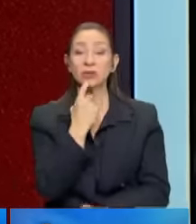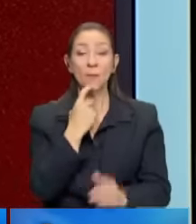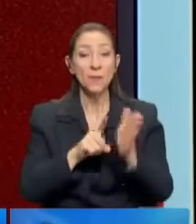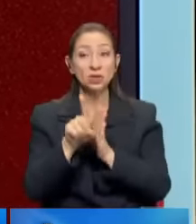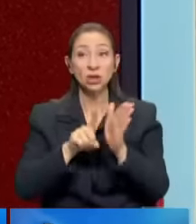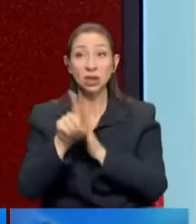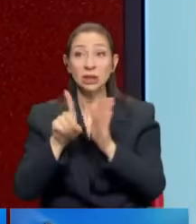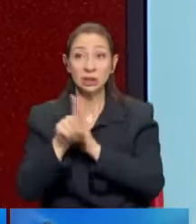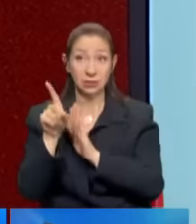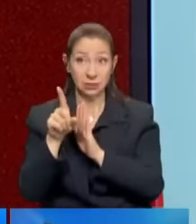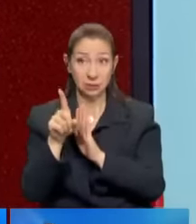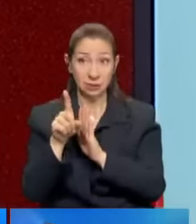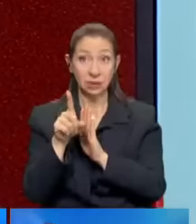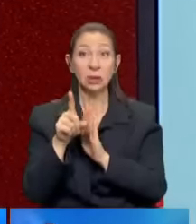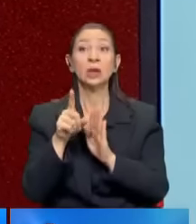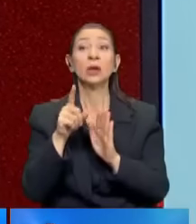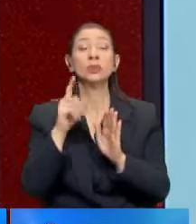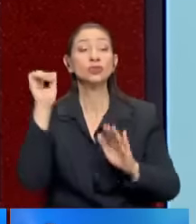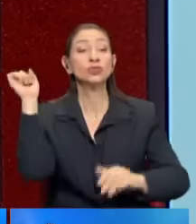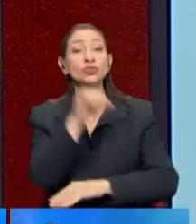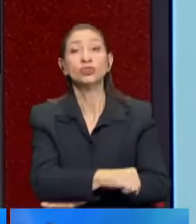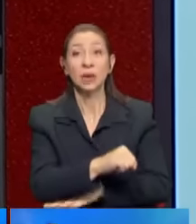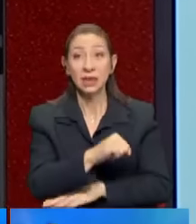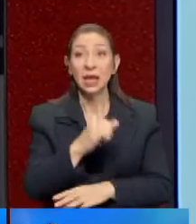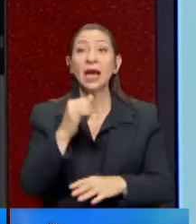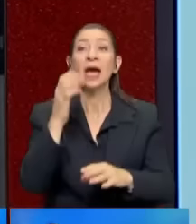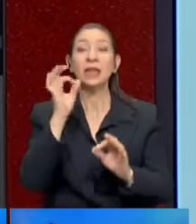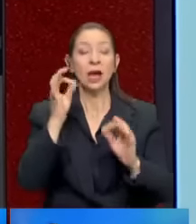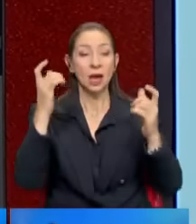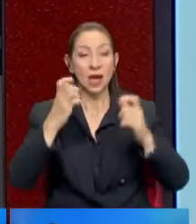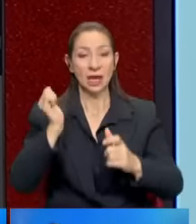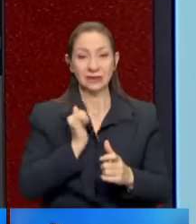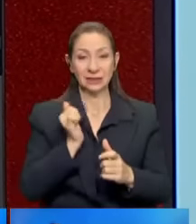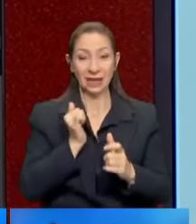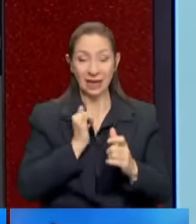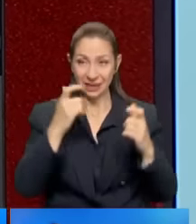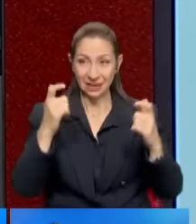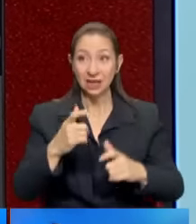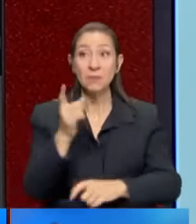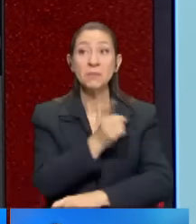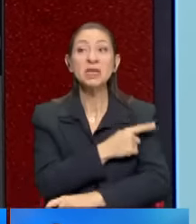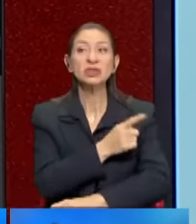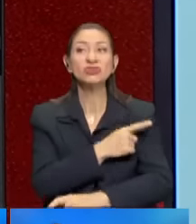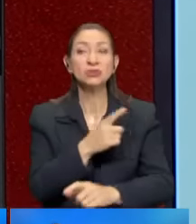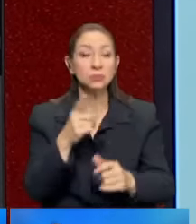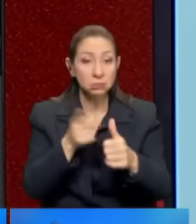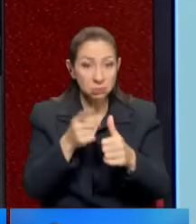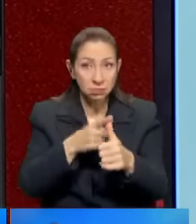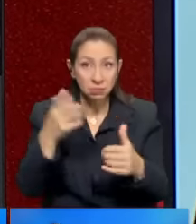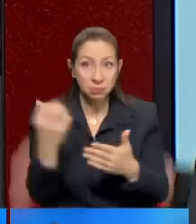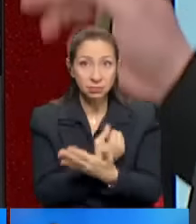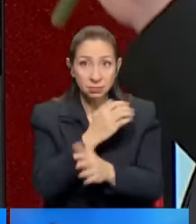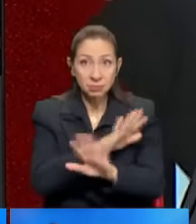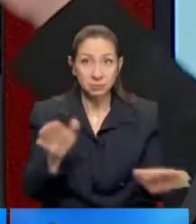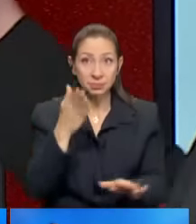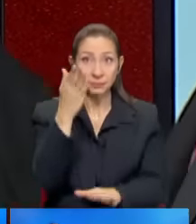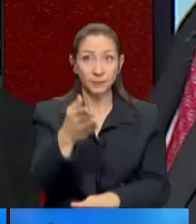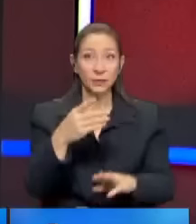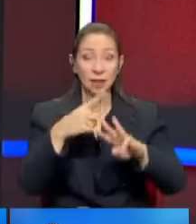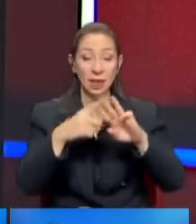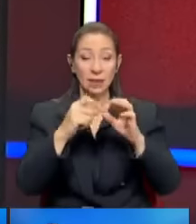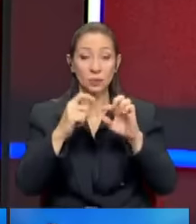başarı onun genç yaşında gösterdiği başarıya düşman kara harp okulunu bakın nasıl birinci bitirdi diye bahsediyor Ebru